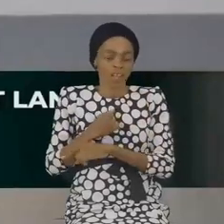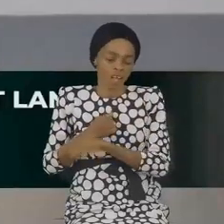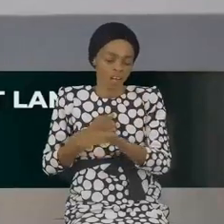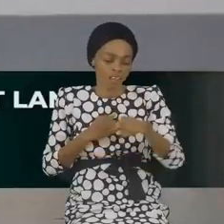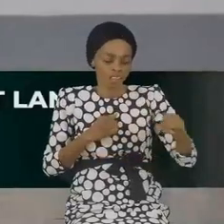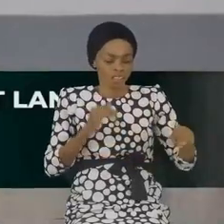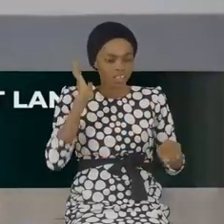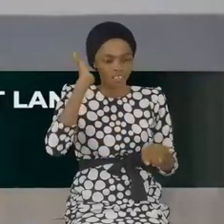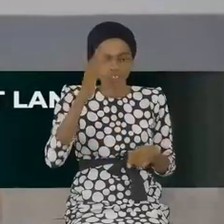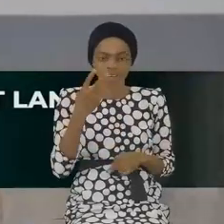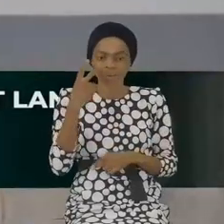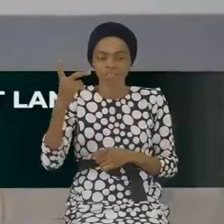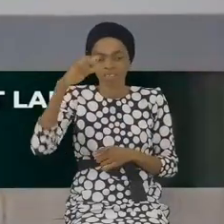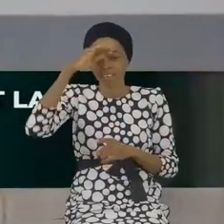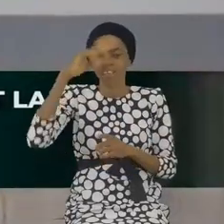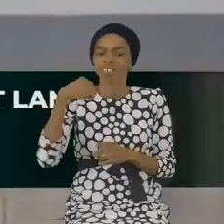leur front.